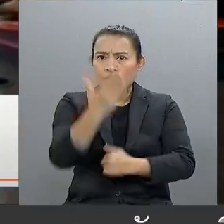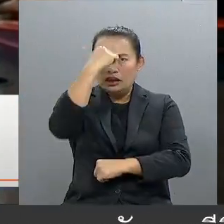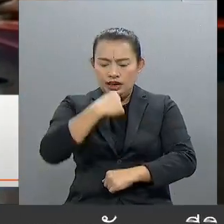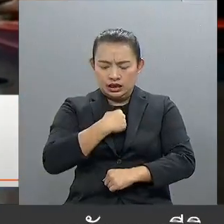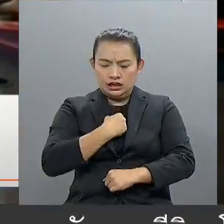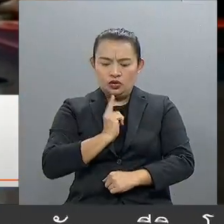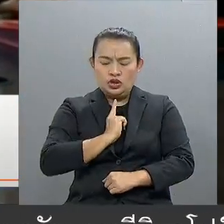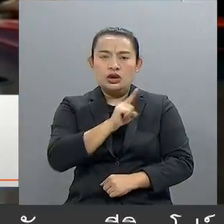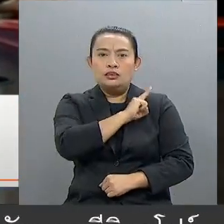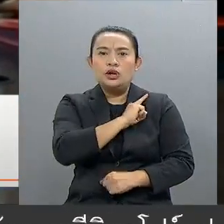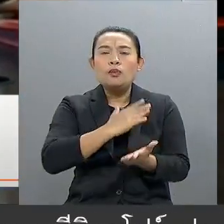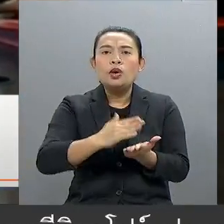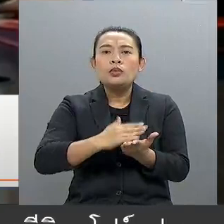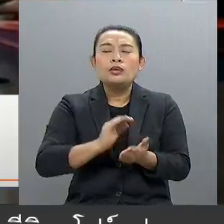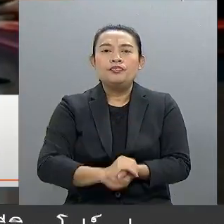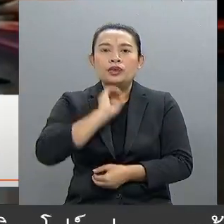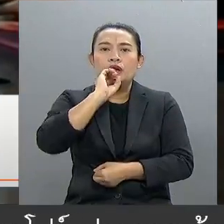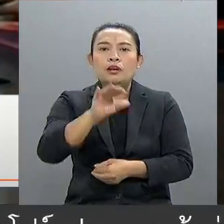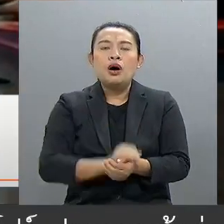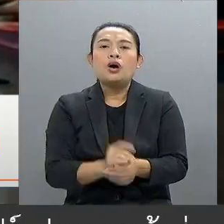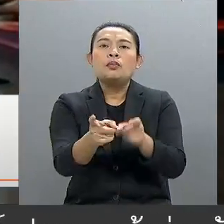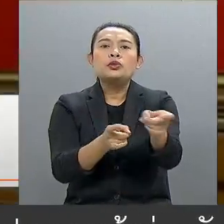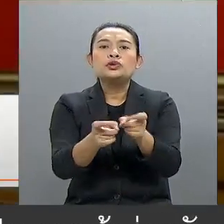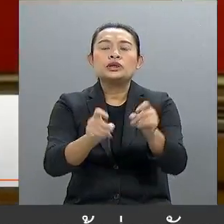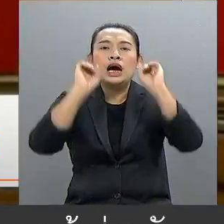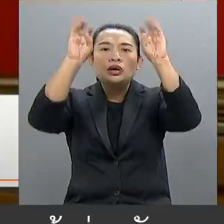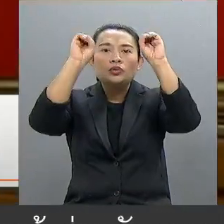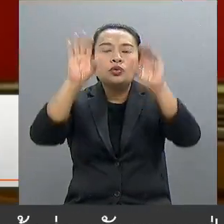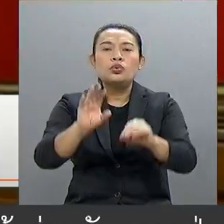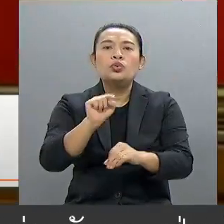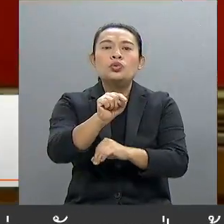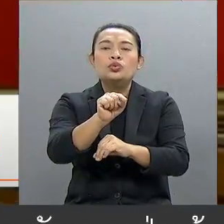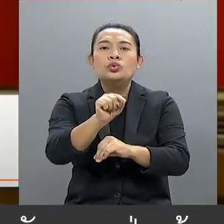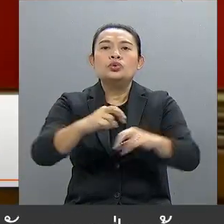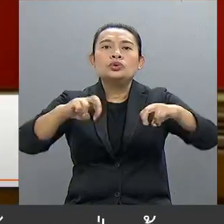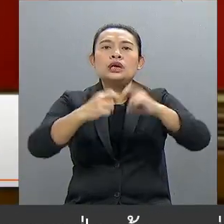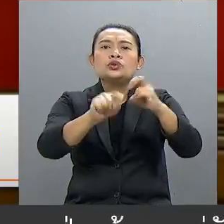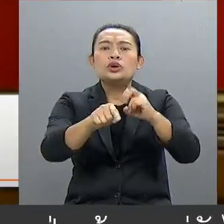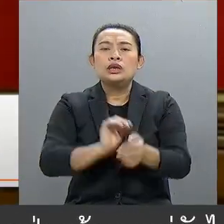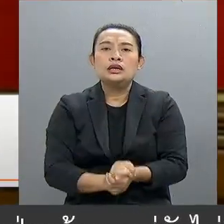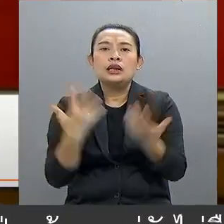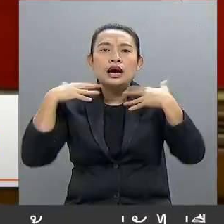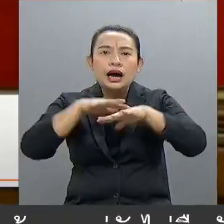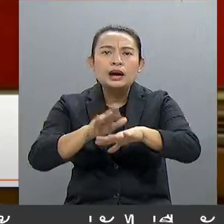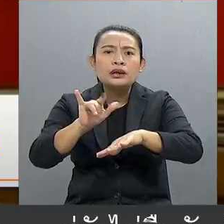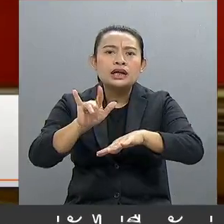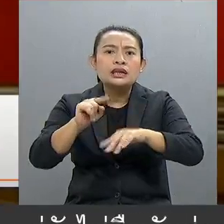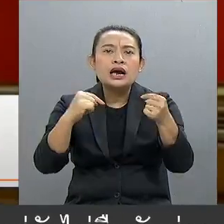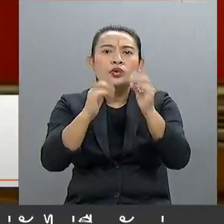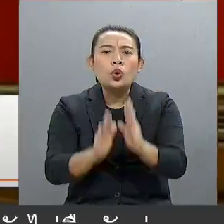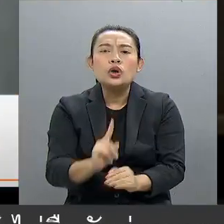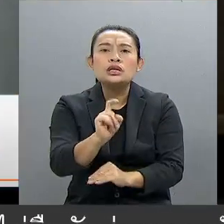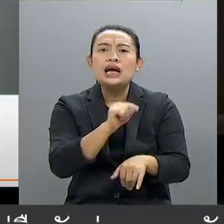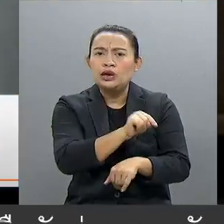ดการสหกรณ์ออมทรัพย์ครูสุรินทร์เนี่ยติดต่อทายาทผู้กู้ให้หน่อยให้มาเจรจาหาทางแก้ไขช่วยด้วยนะคะนางสาวพัช